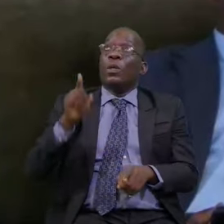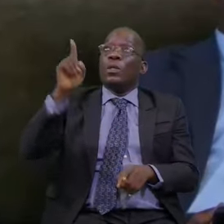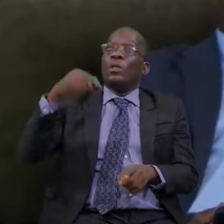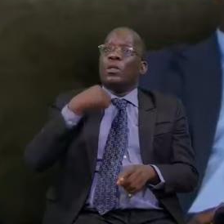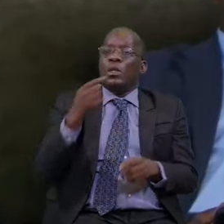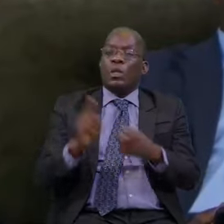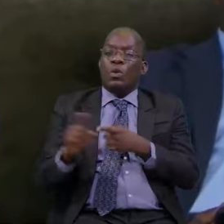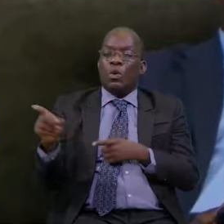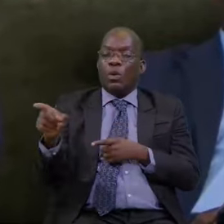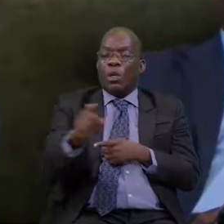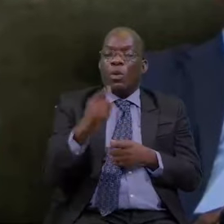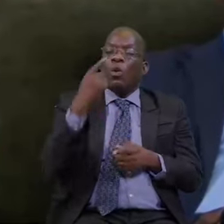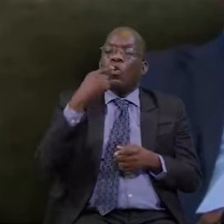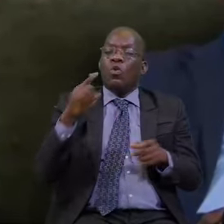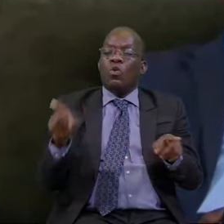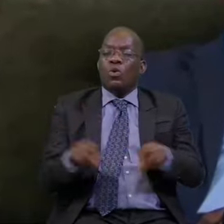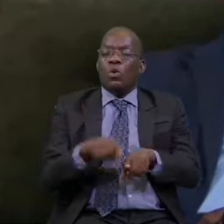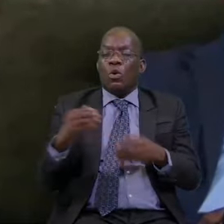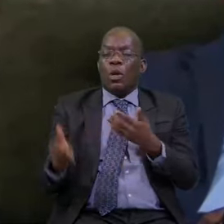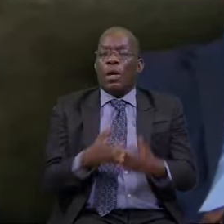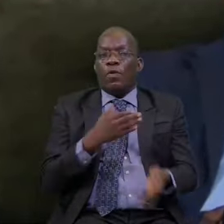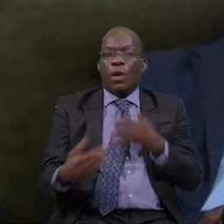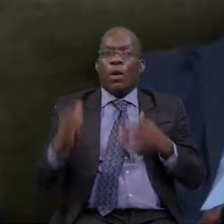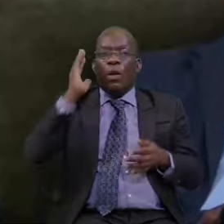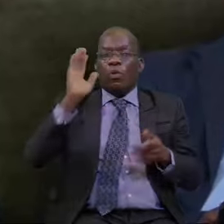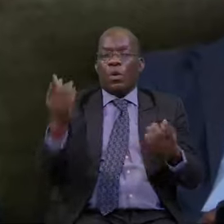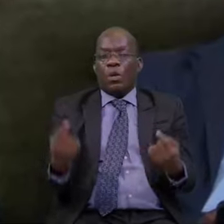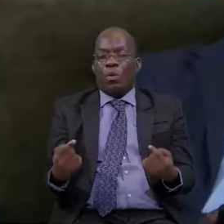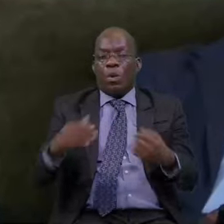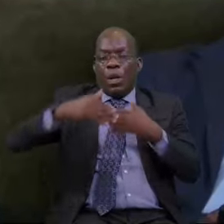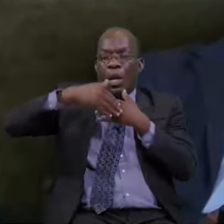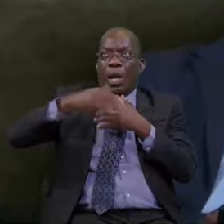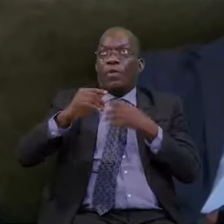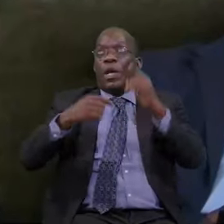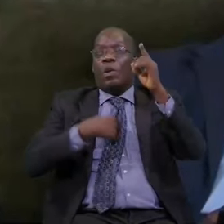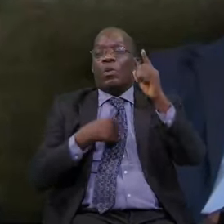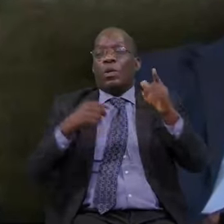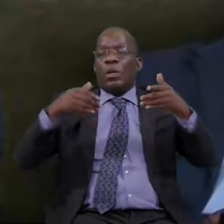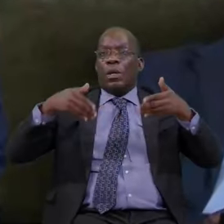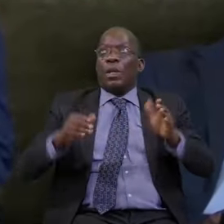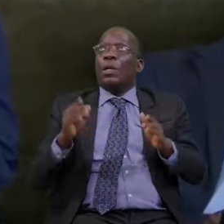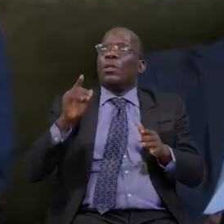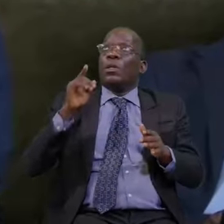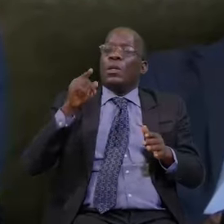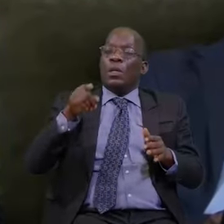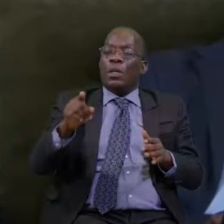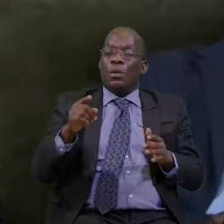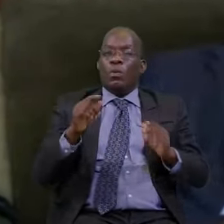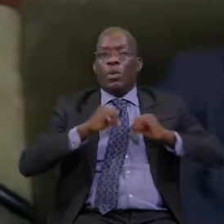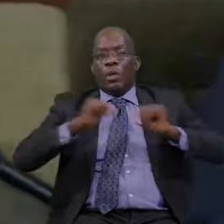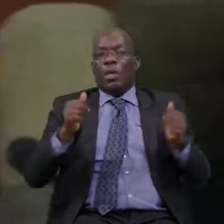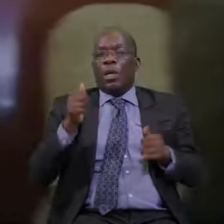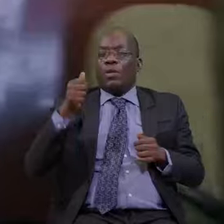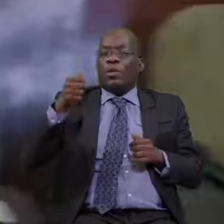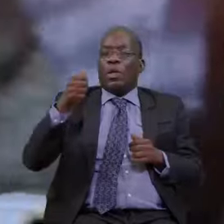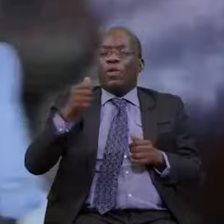« Si quelqu'un veut venir après moi, qu'il renonce à lui-même, qu'il se charge